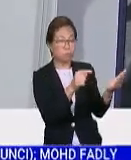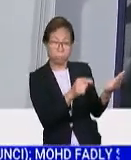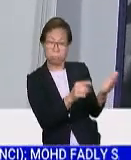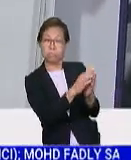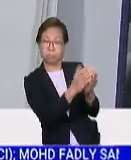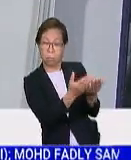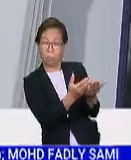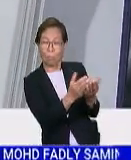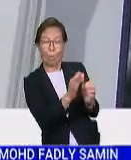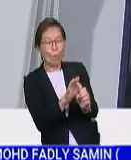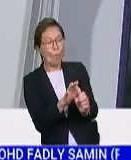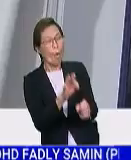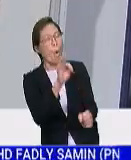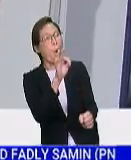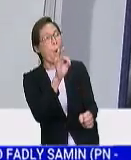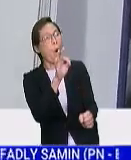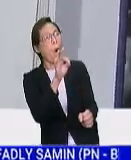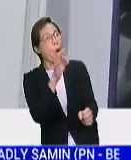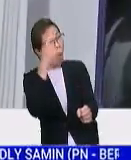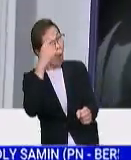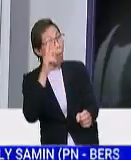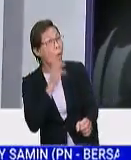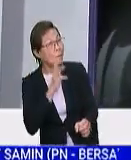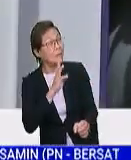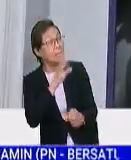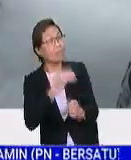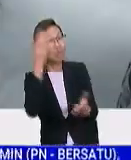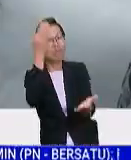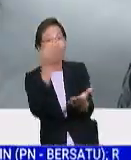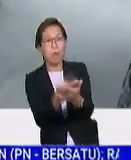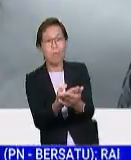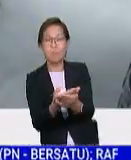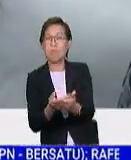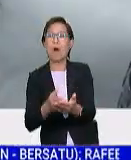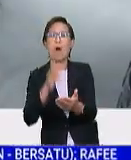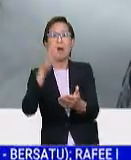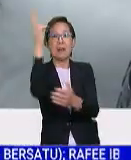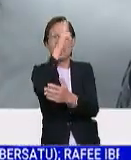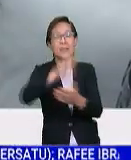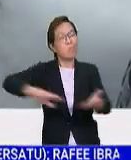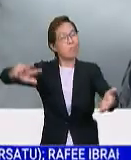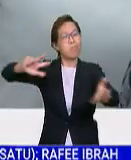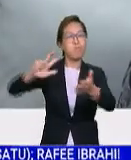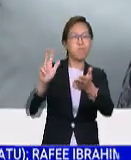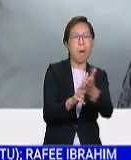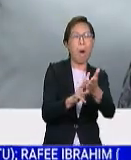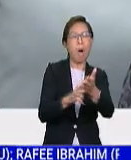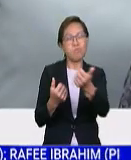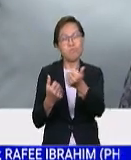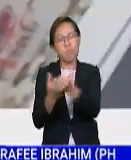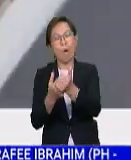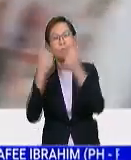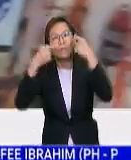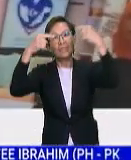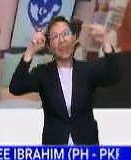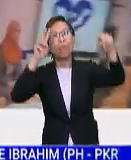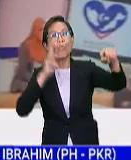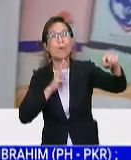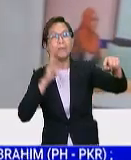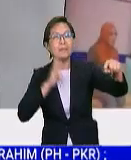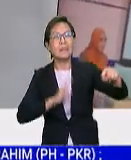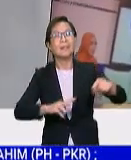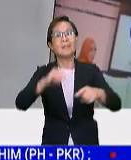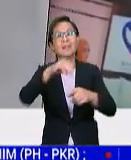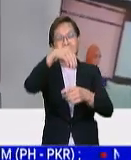sahaja memberi inspirasi kepada wanita malah membuktikan pengiktirafan kerajaan terhadap sumbangan dan kejayaan yang dicapai